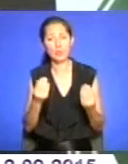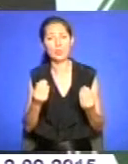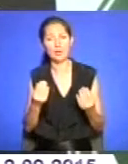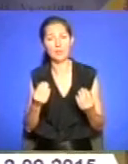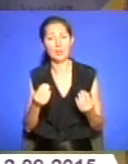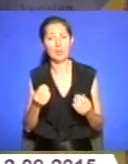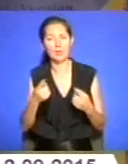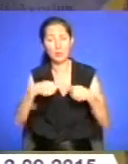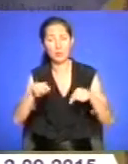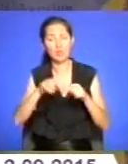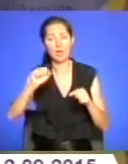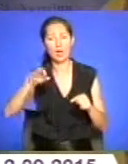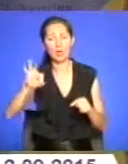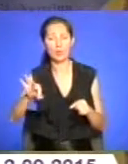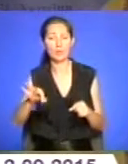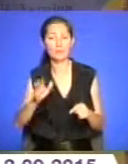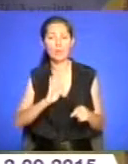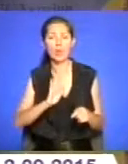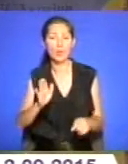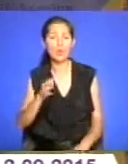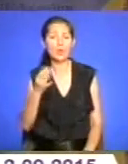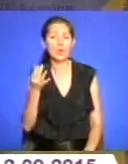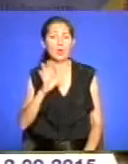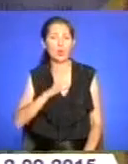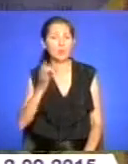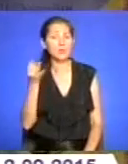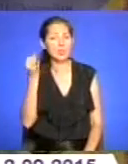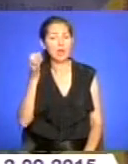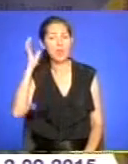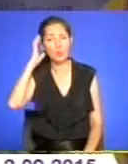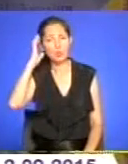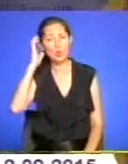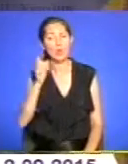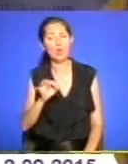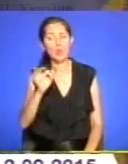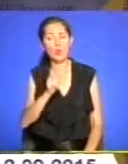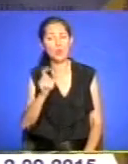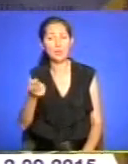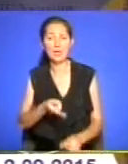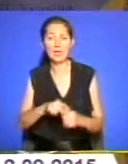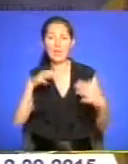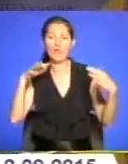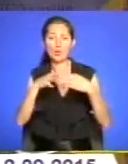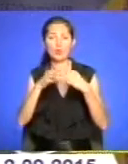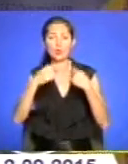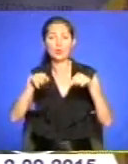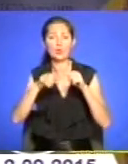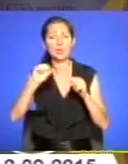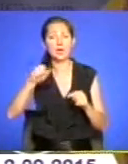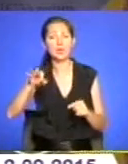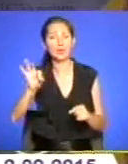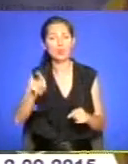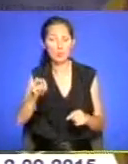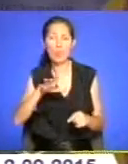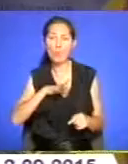Звичайно, було дуже цікаво послухати про людей, які воюють в зоні АТО, які там були, які знають, що там